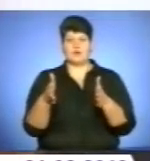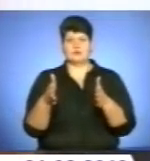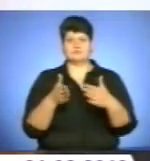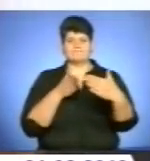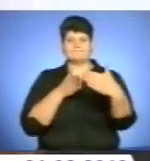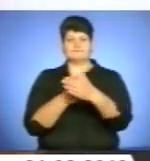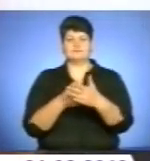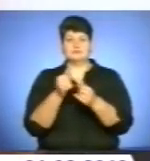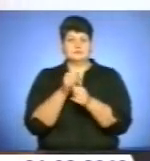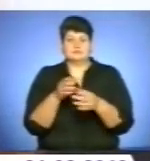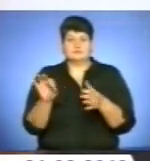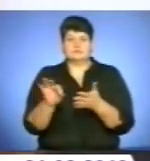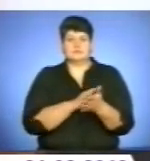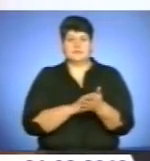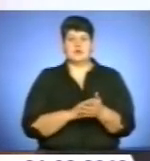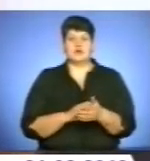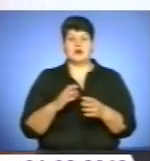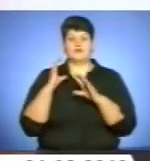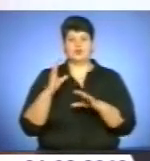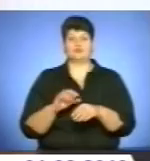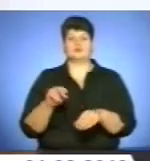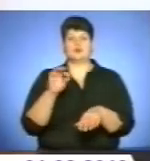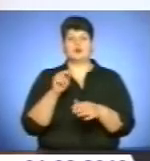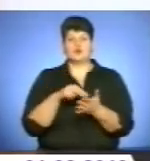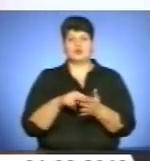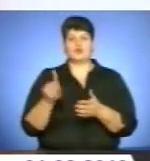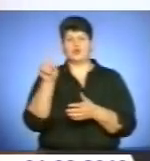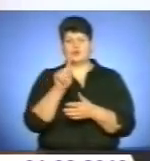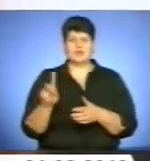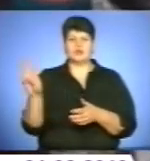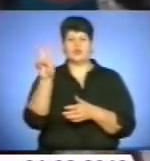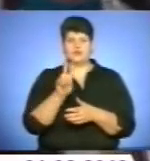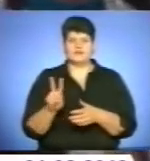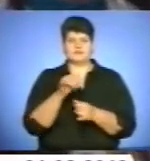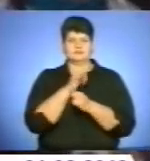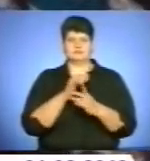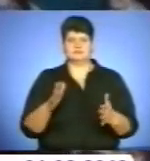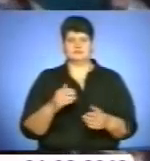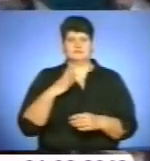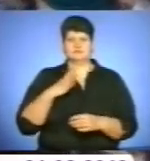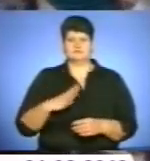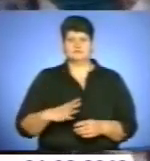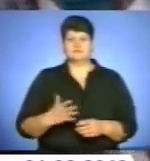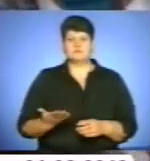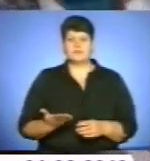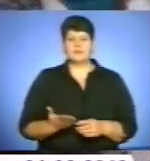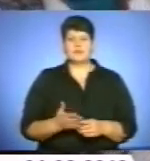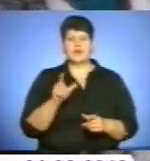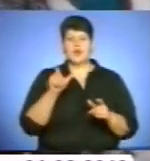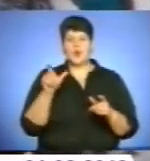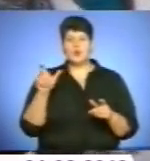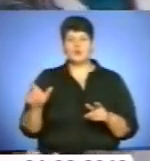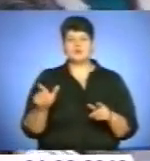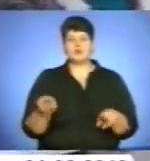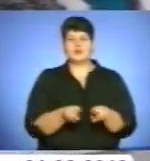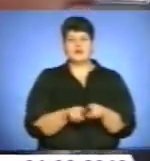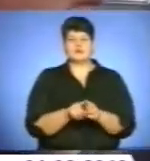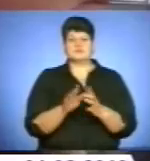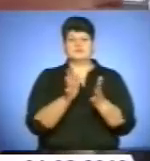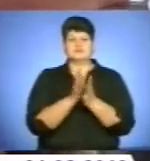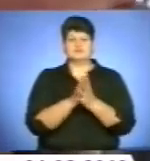автоматичний. Автобуси стоять годину-дві місцями у заторі. Це неможливо більше було терпіти. Ввечері після стихійної торгівлі вулиця перетворюється на суцільний